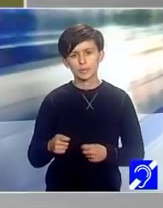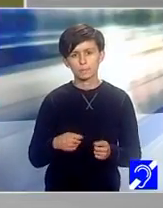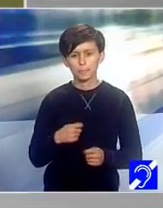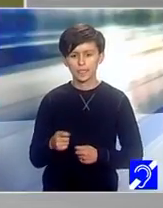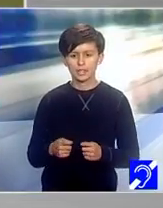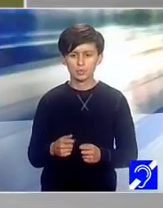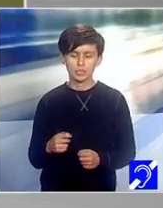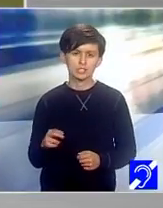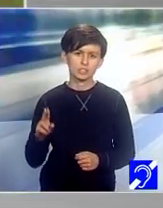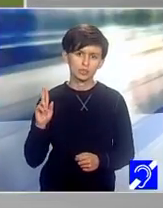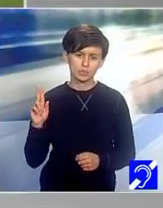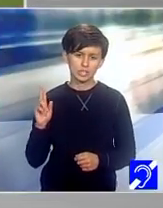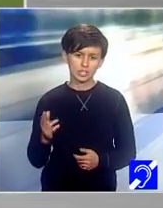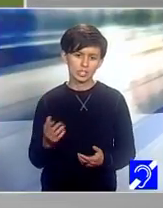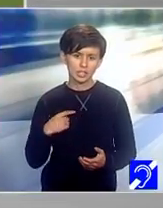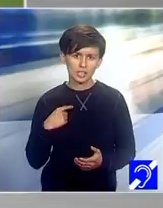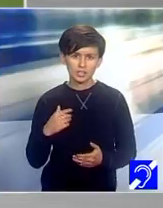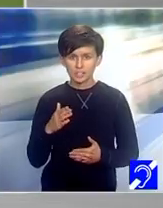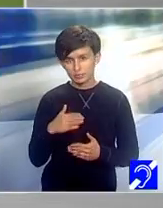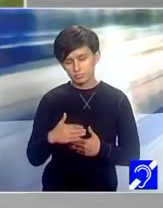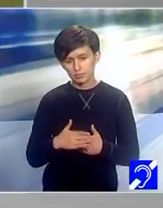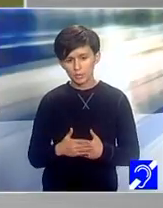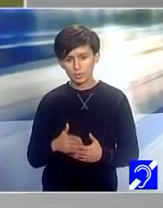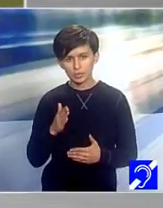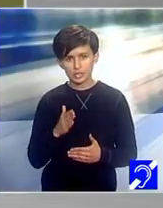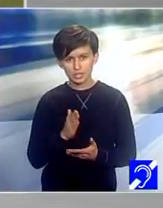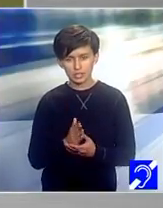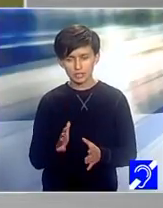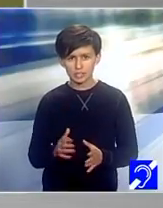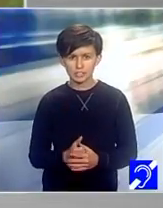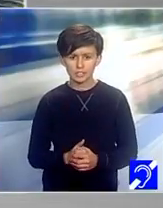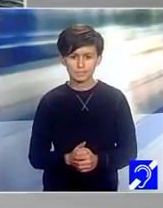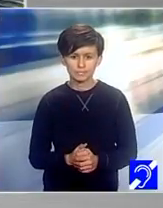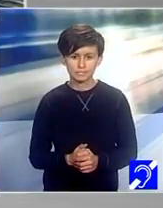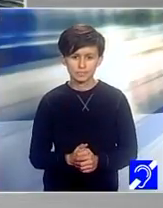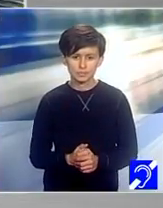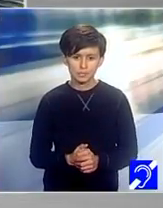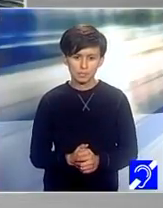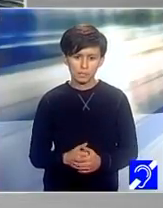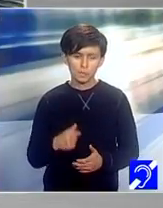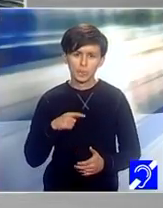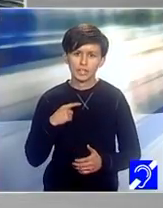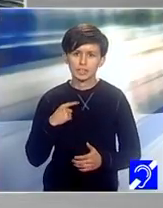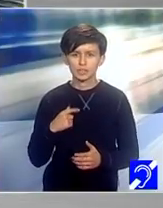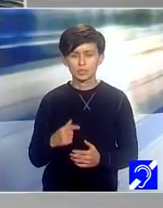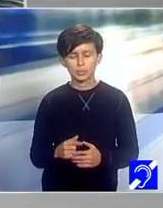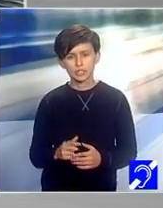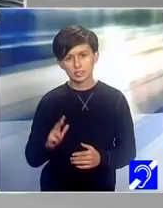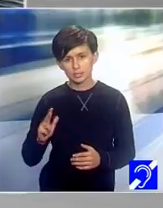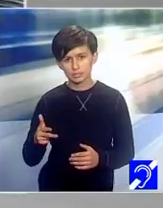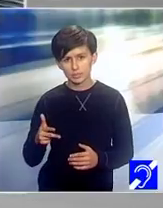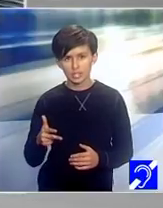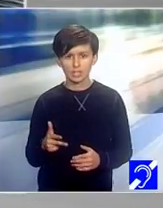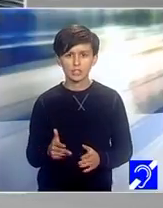Cluj Capitală Europeană, care este aproape de finalizare. Urmează doar etapa a treia, cea cu latura diesel, să spunem așa. Acum se lucrează pe